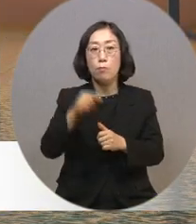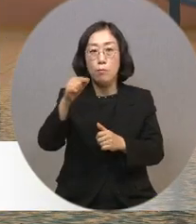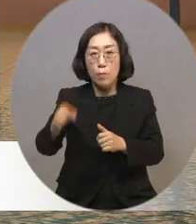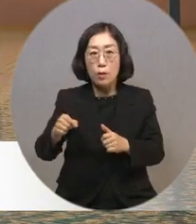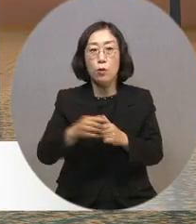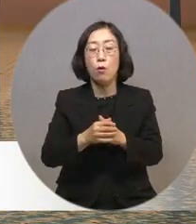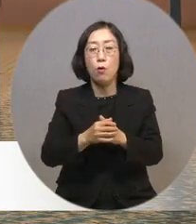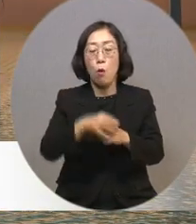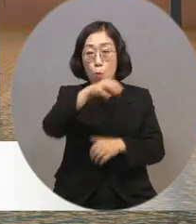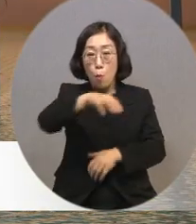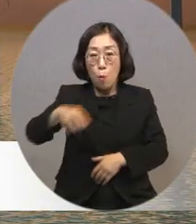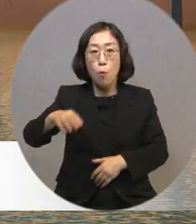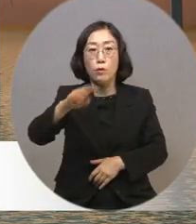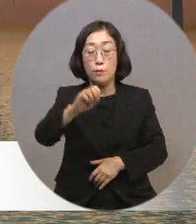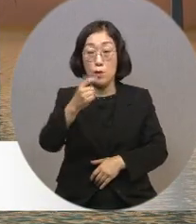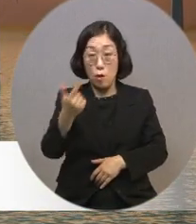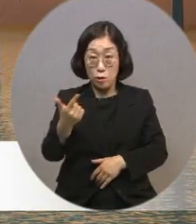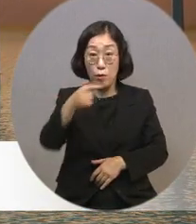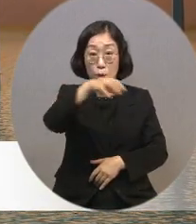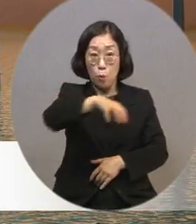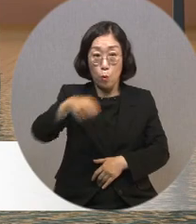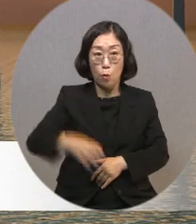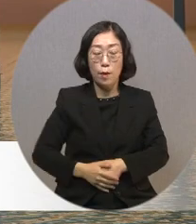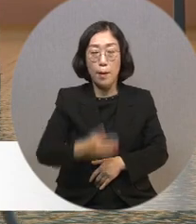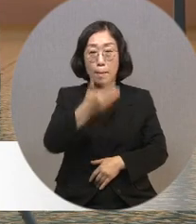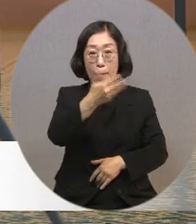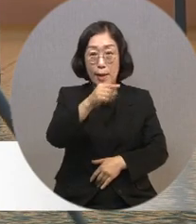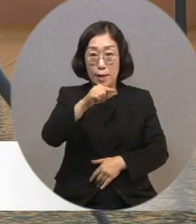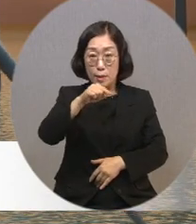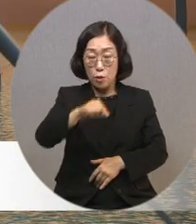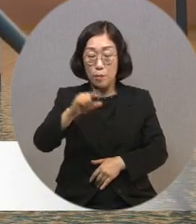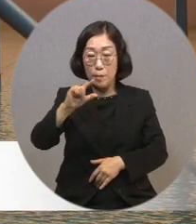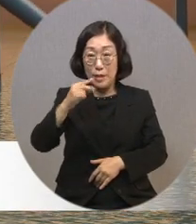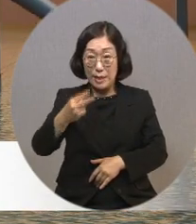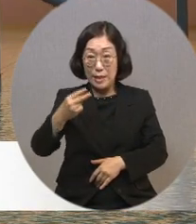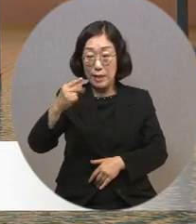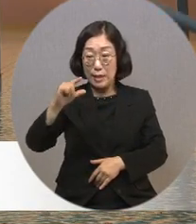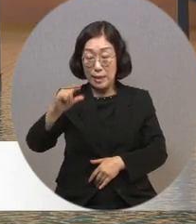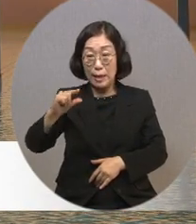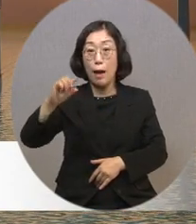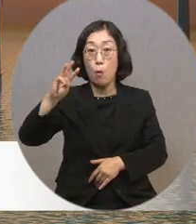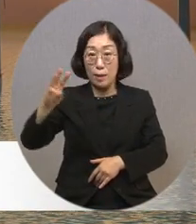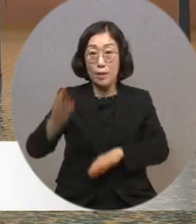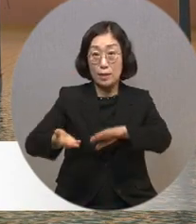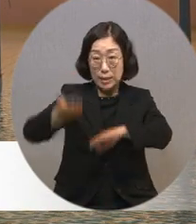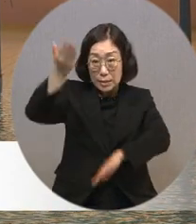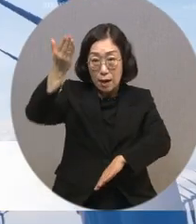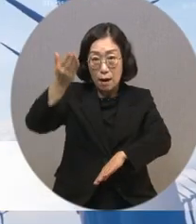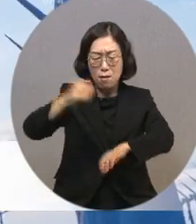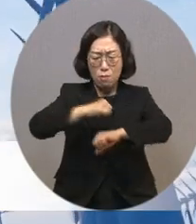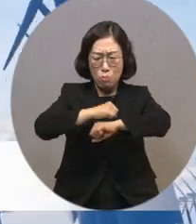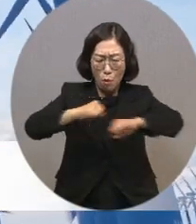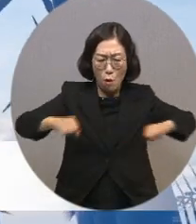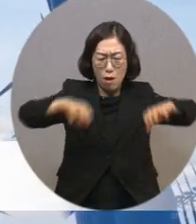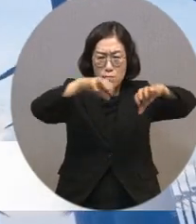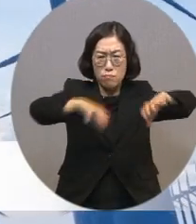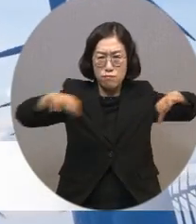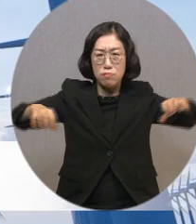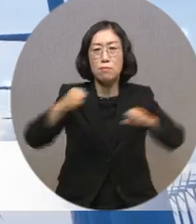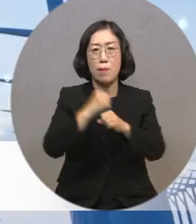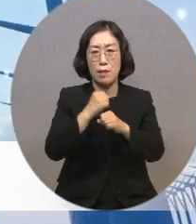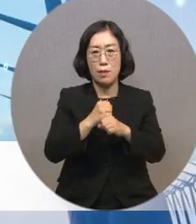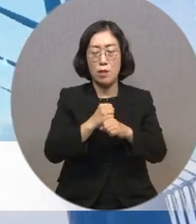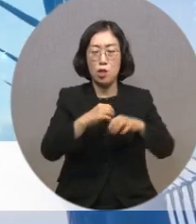26개 단지에 8.2기가와트 용량의 발전 설비를 보유한 규모로 조성될 예정이며 한국형